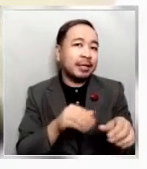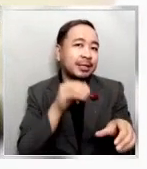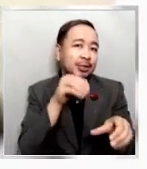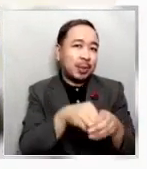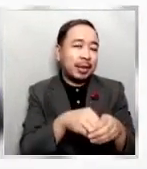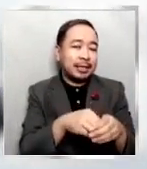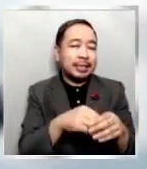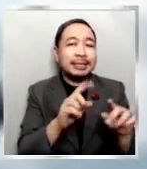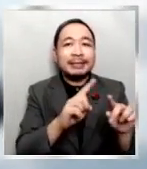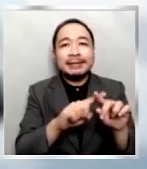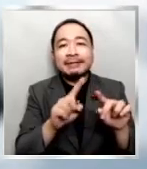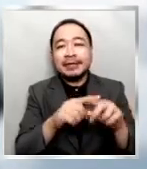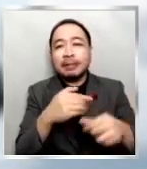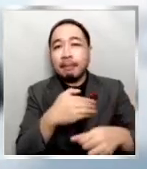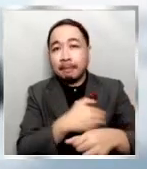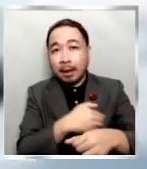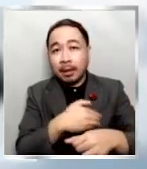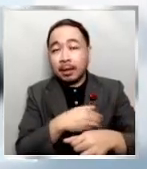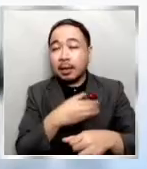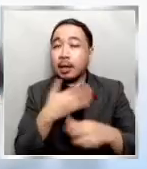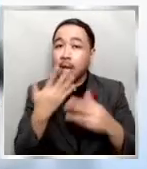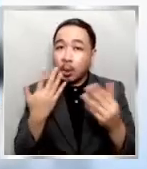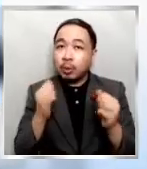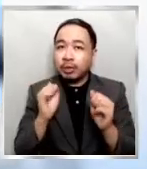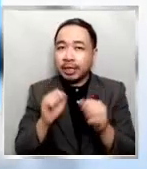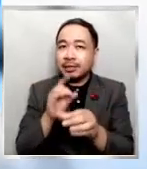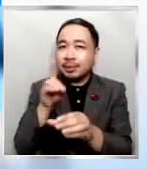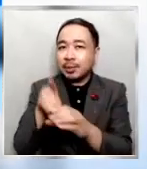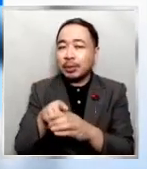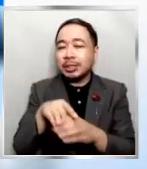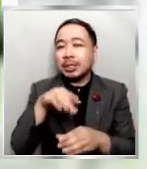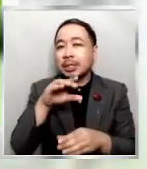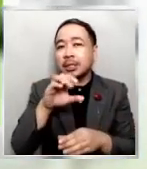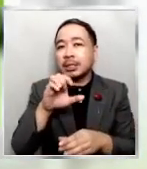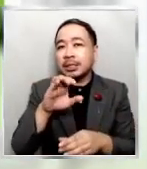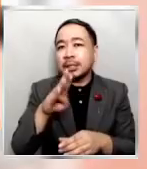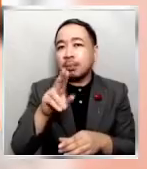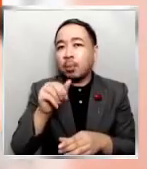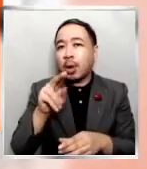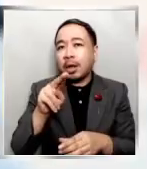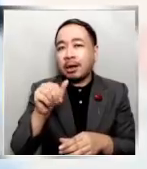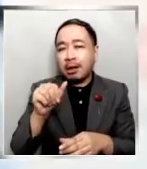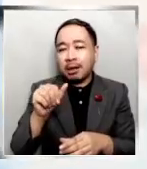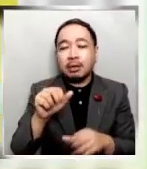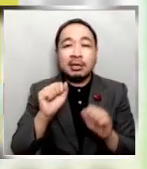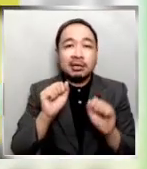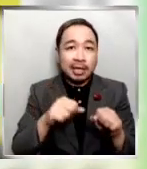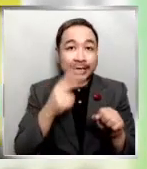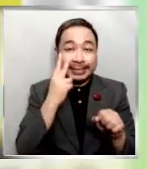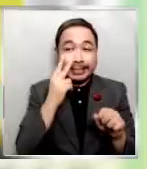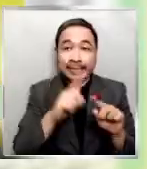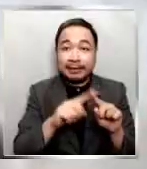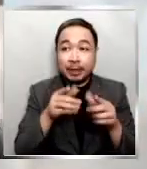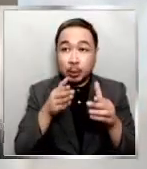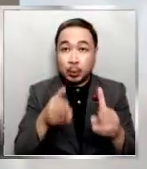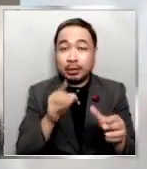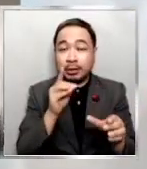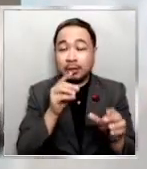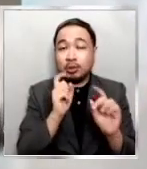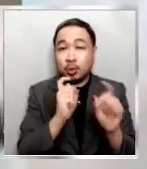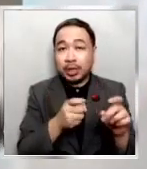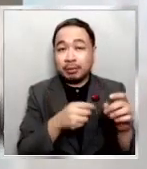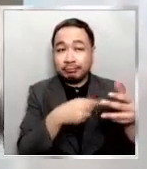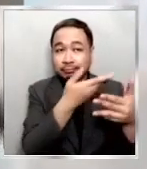account o magpadala sa Cebuana Luwelier. Pwede rin via GCash, Paymaya, Shopee, Zalora, Megamart at